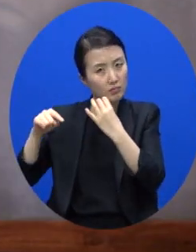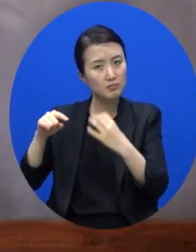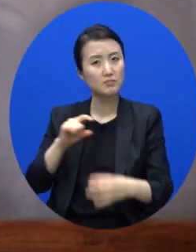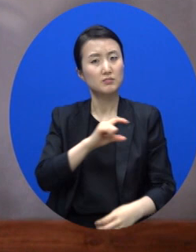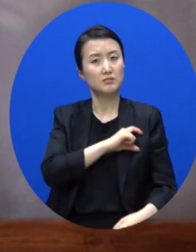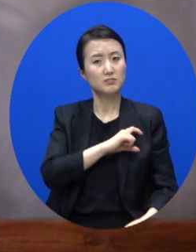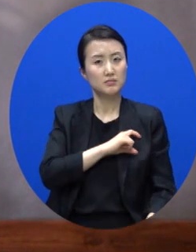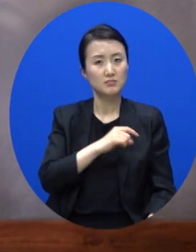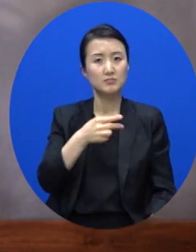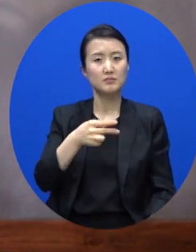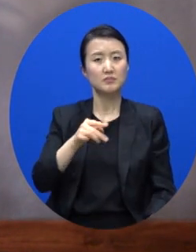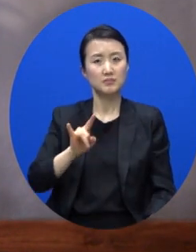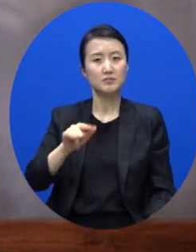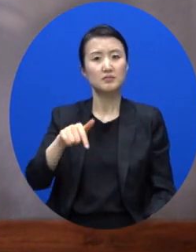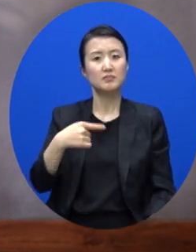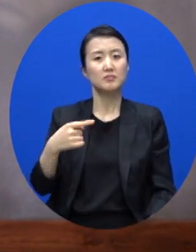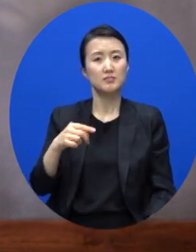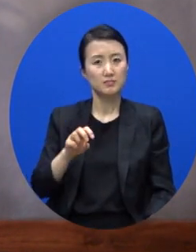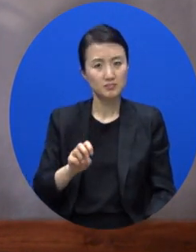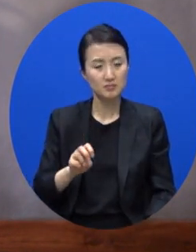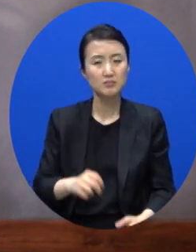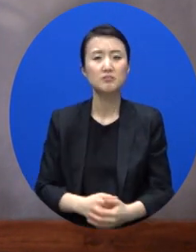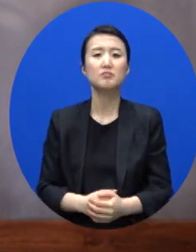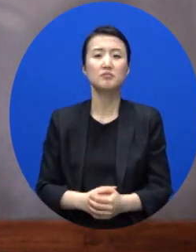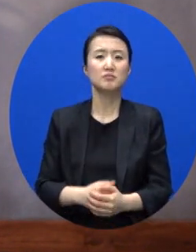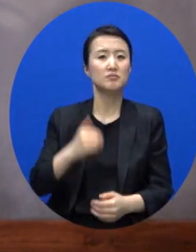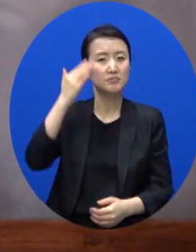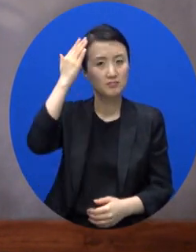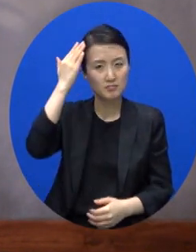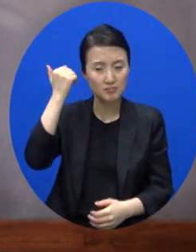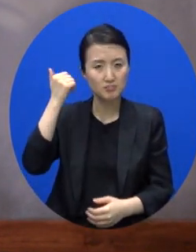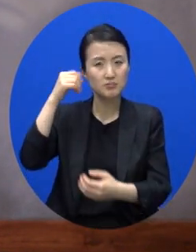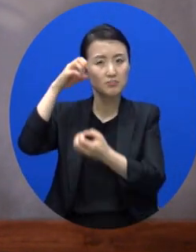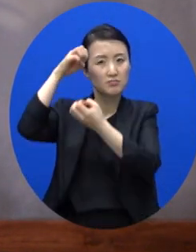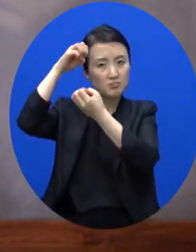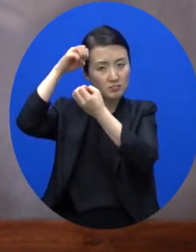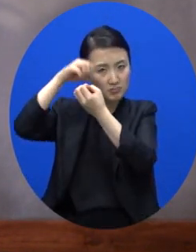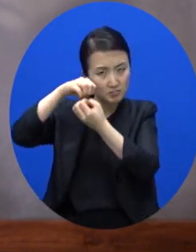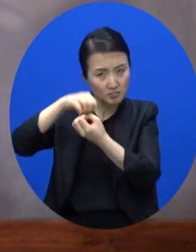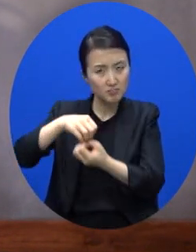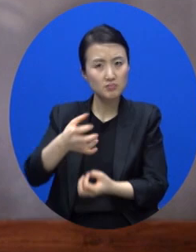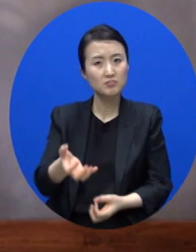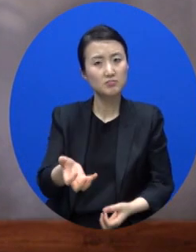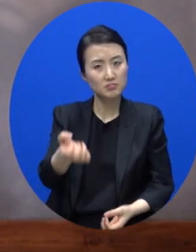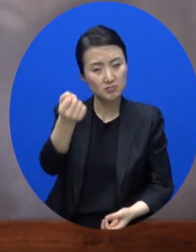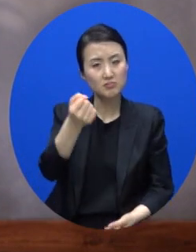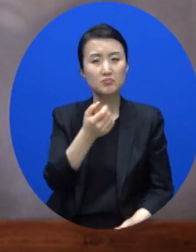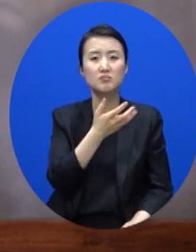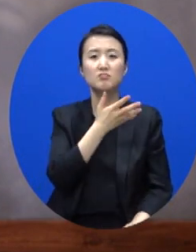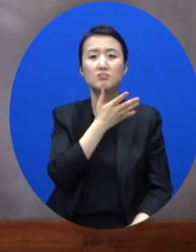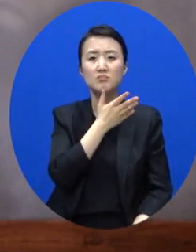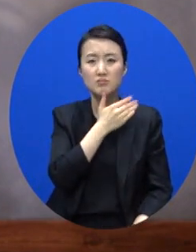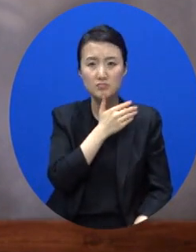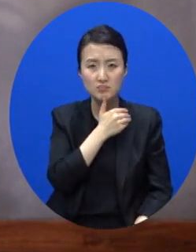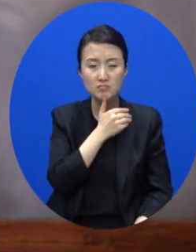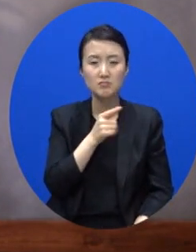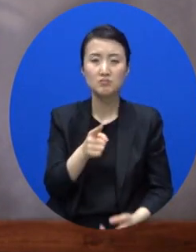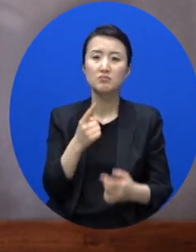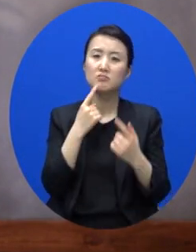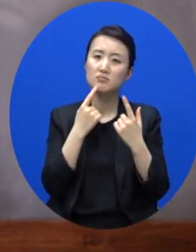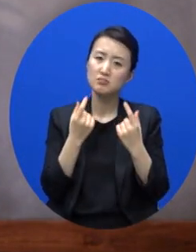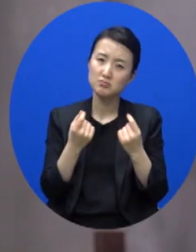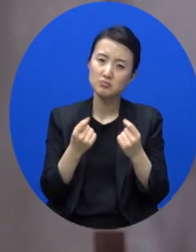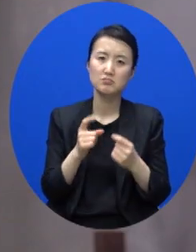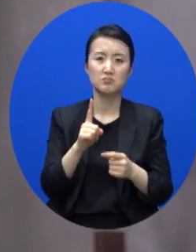저거로서 연주를 하는구나. 한국 전통 음악의 관악기로구나. 이런